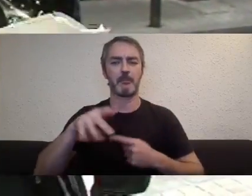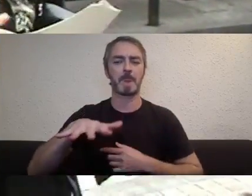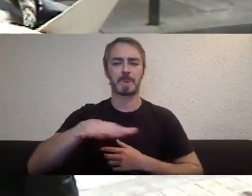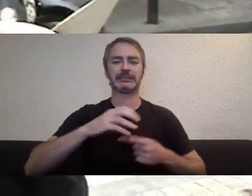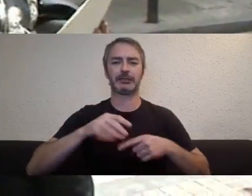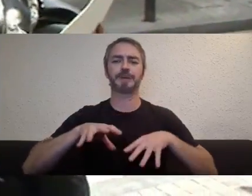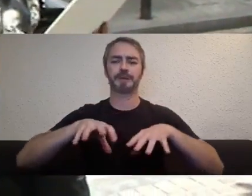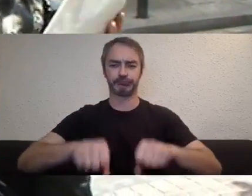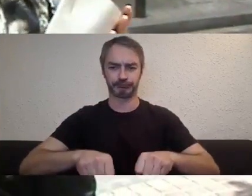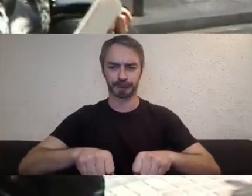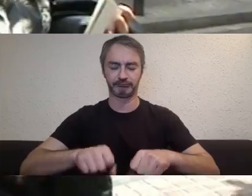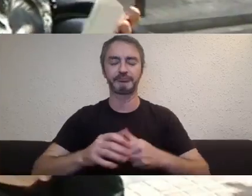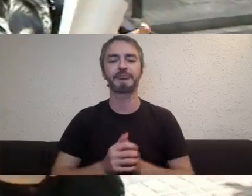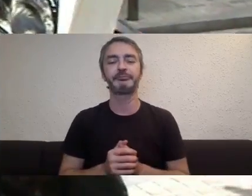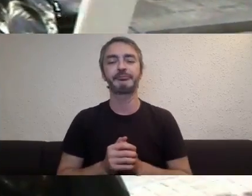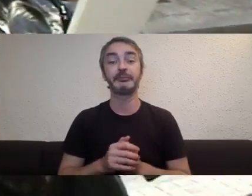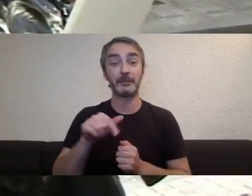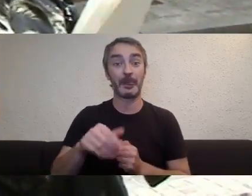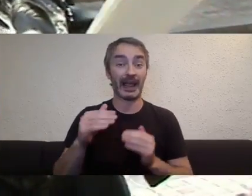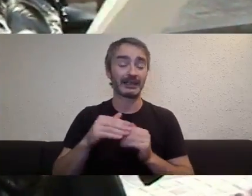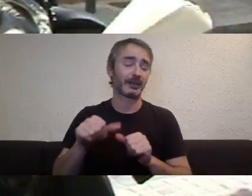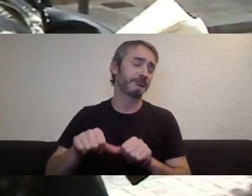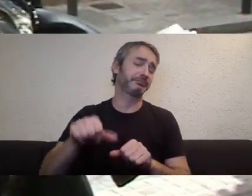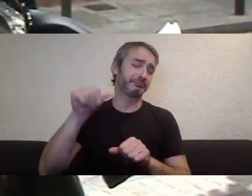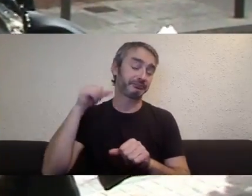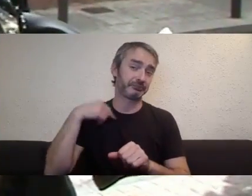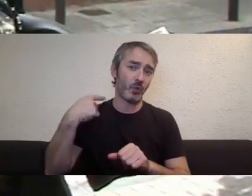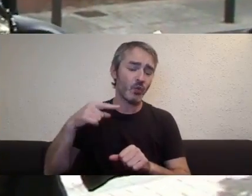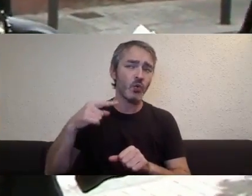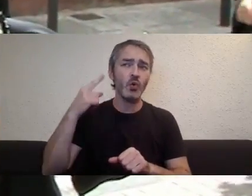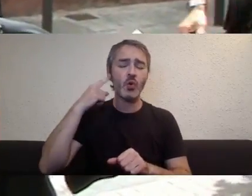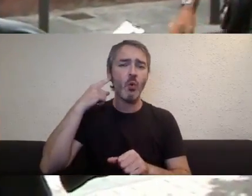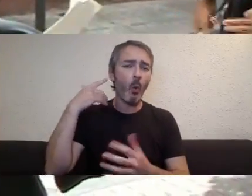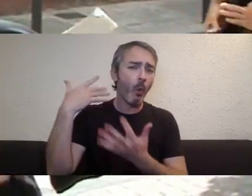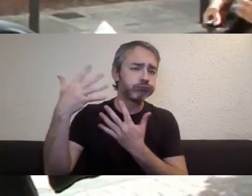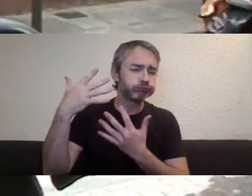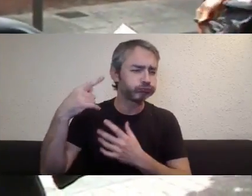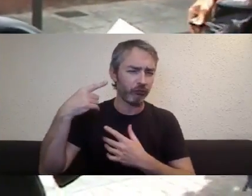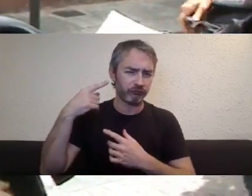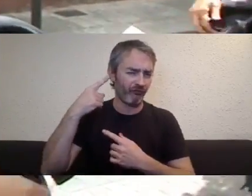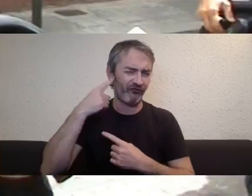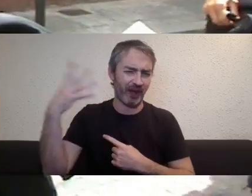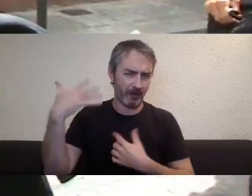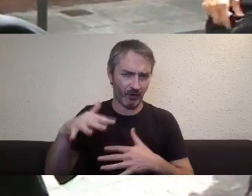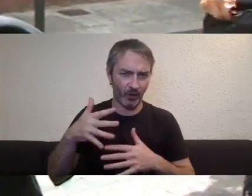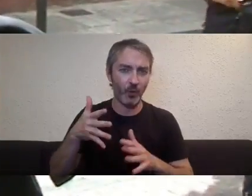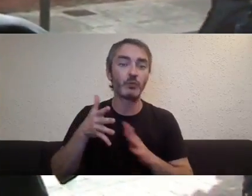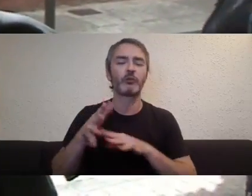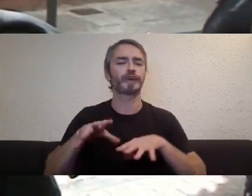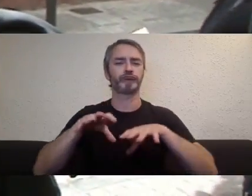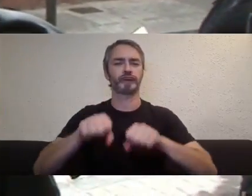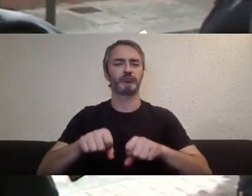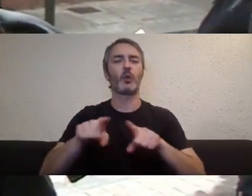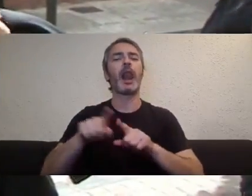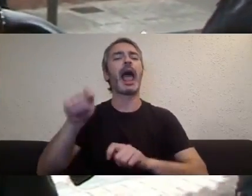casa que, bueno, històricament doncs, va tenir molt de renom, va ser ocupada com a Ateneu Llibertari